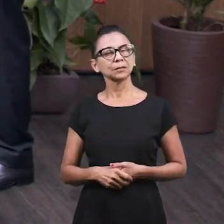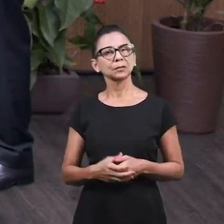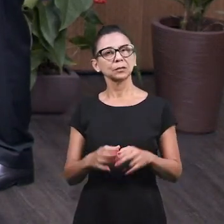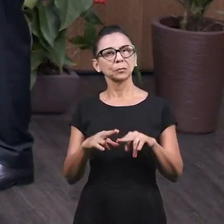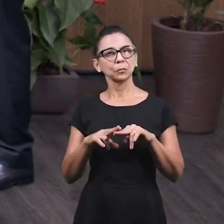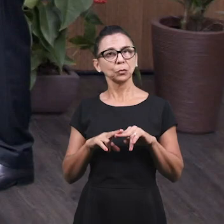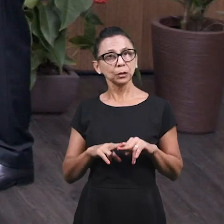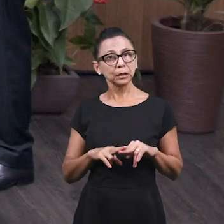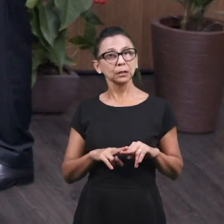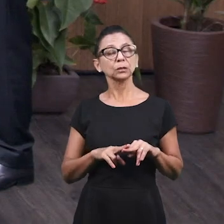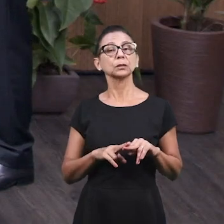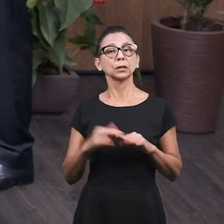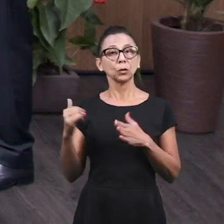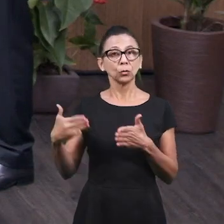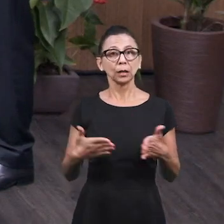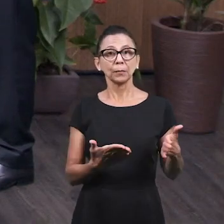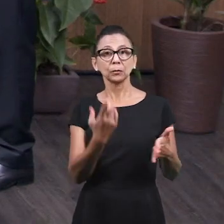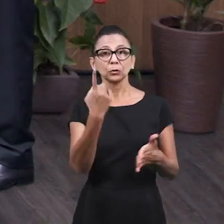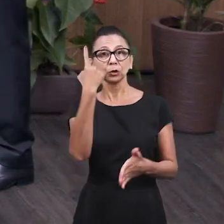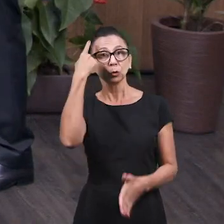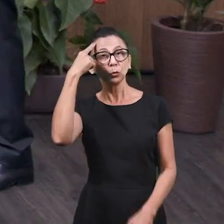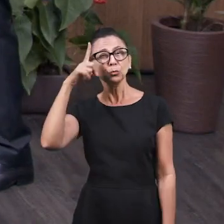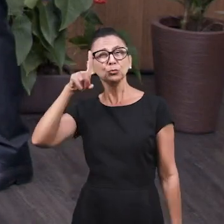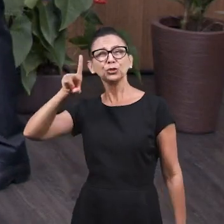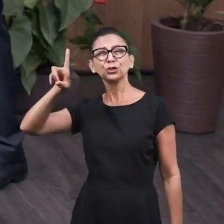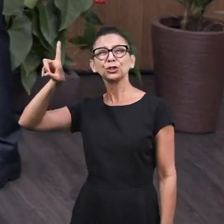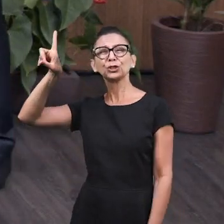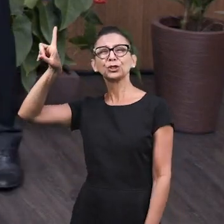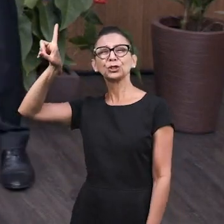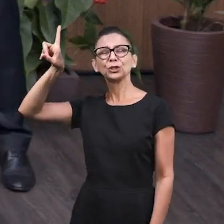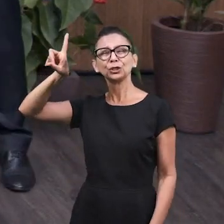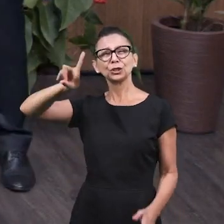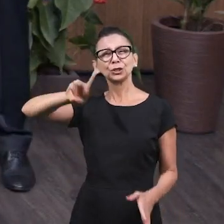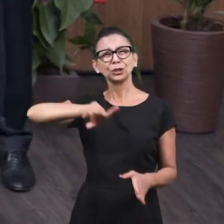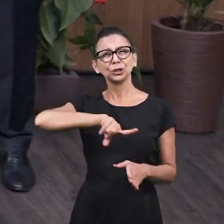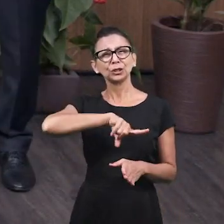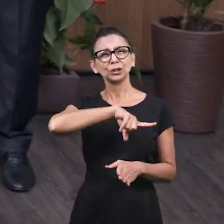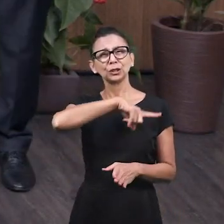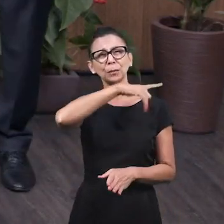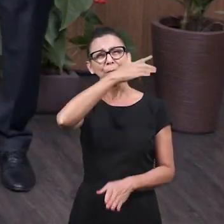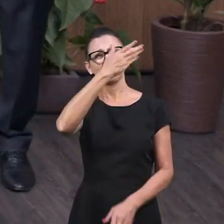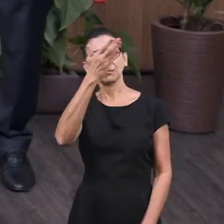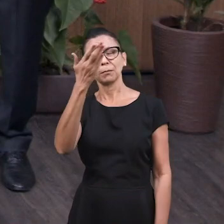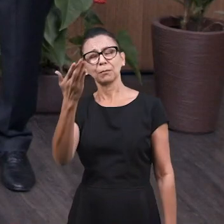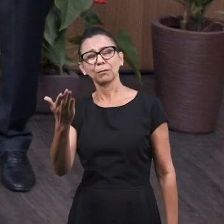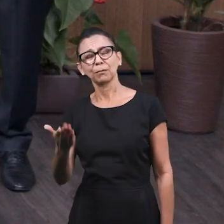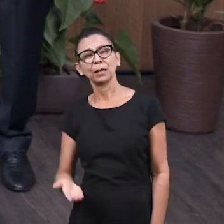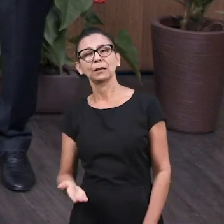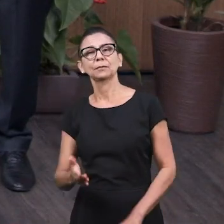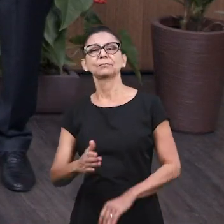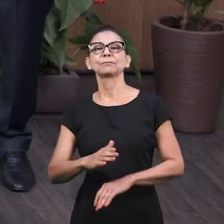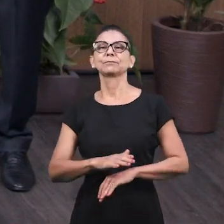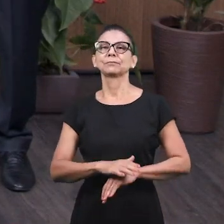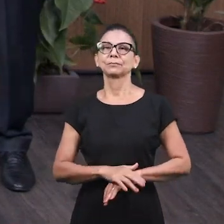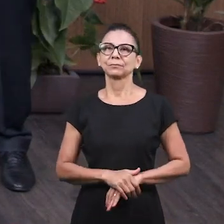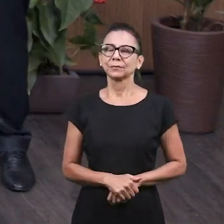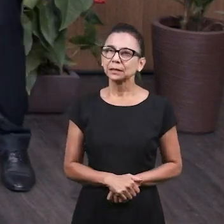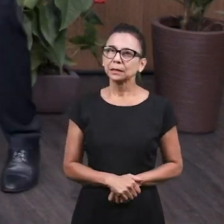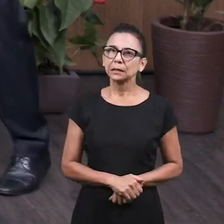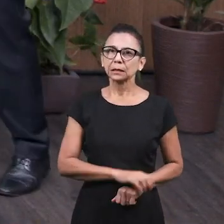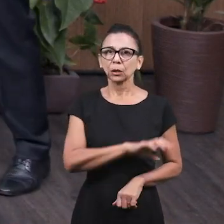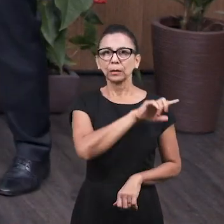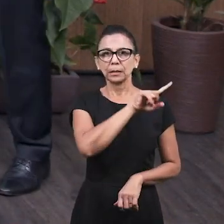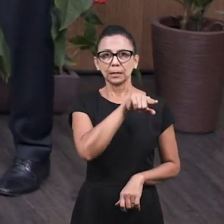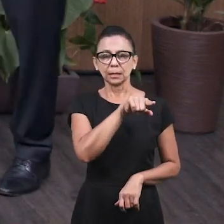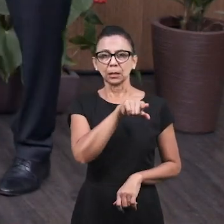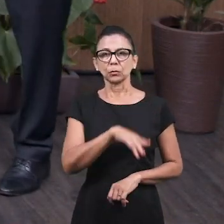долины. И поэтому они обычно совершали этот путь за один день. И они